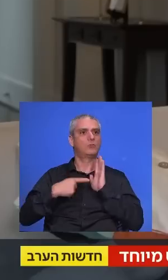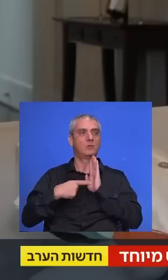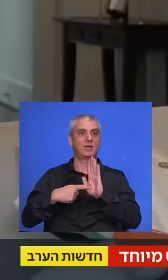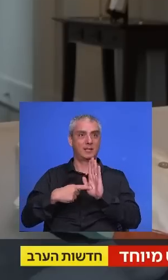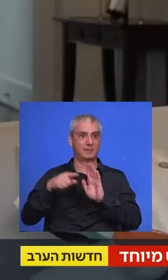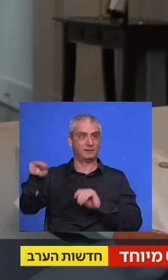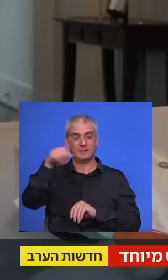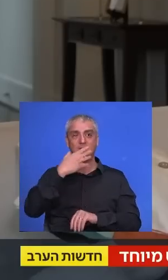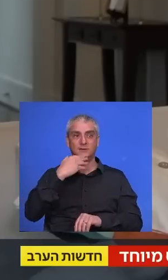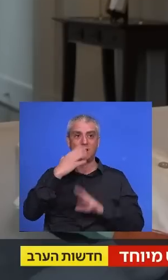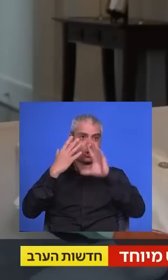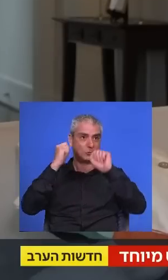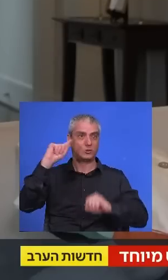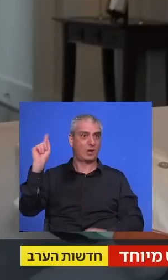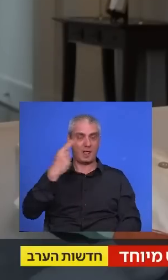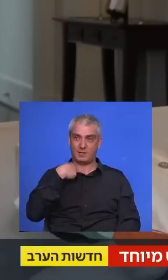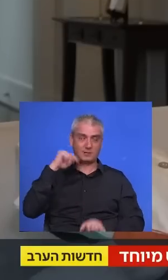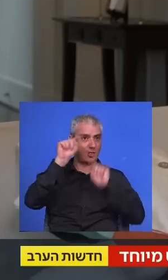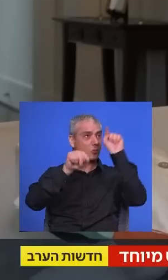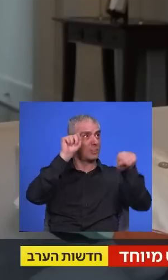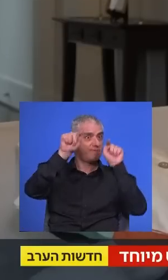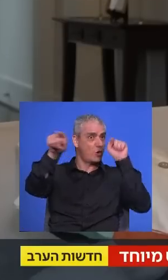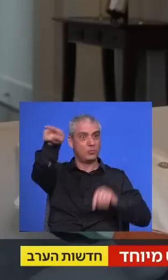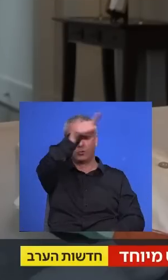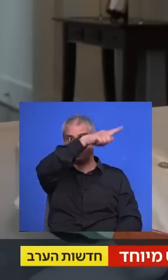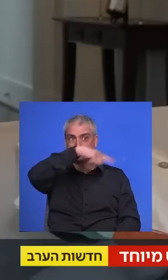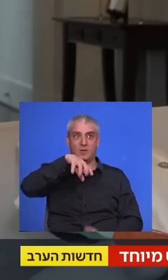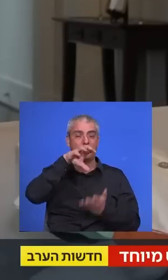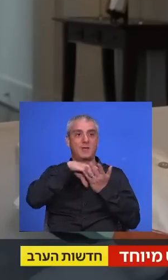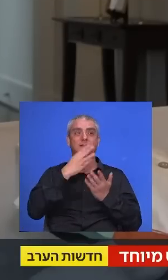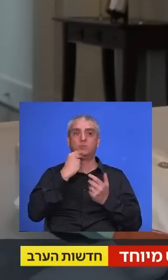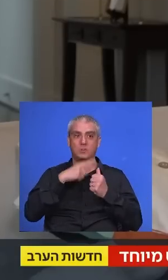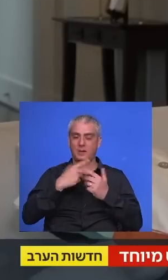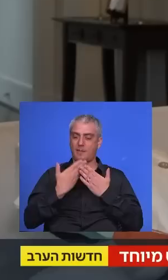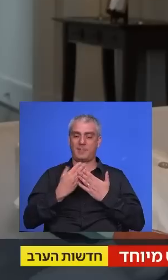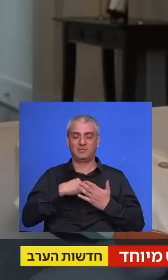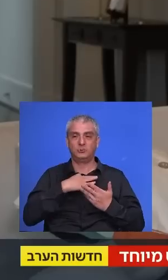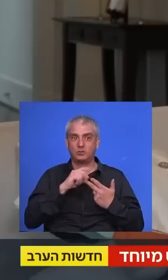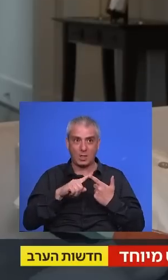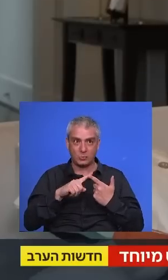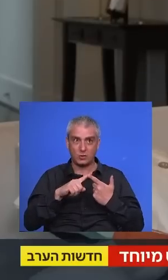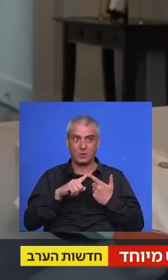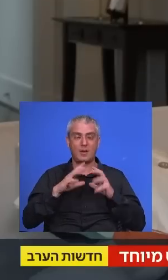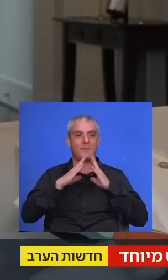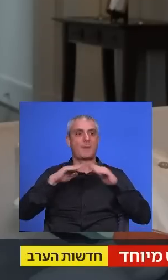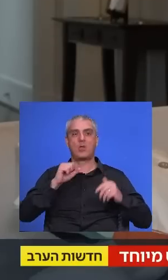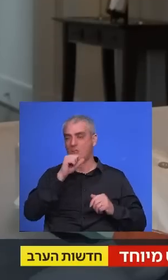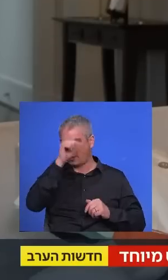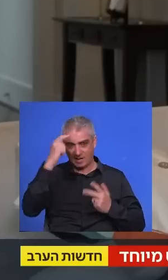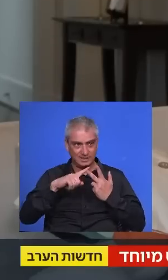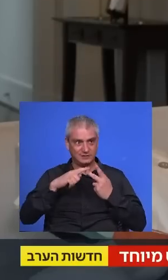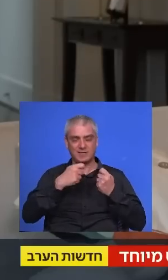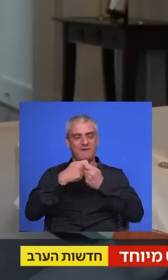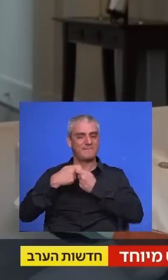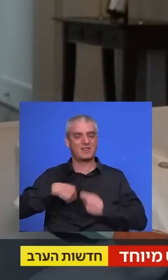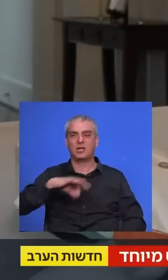in Israel, be in our consuls general, be in our Jewish community centers, in our synagogues, in our summer camps, in our